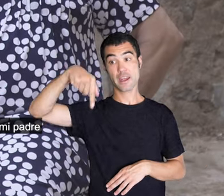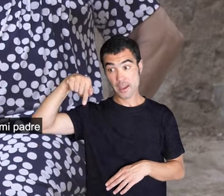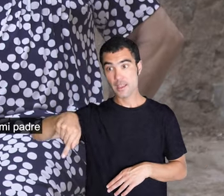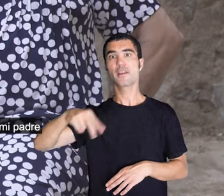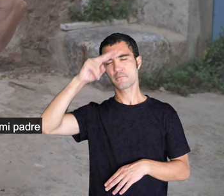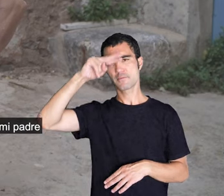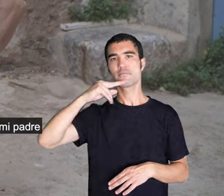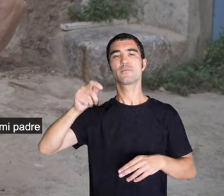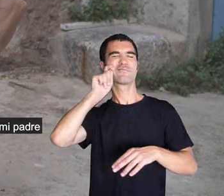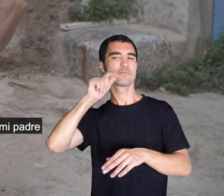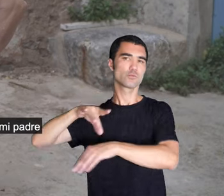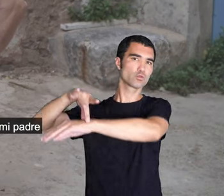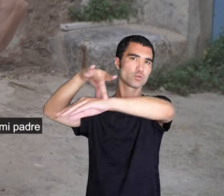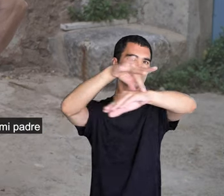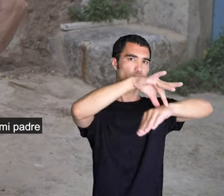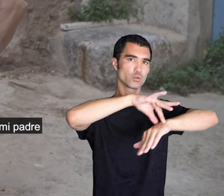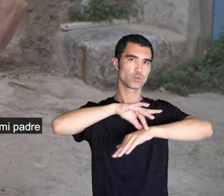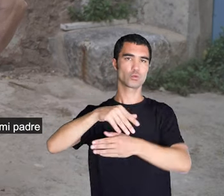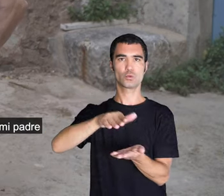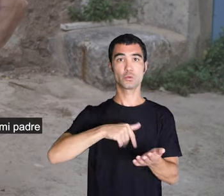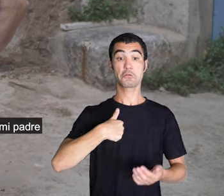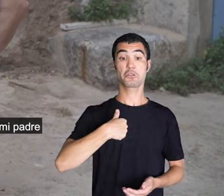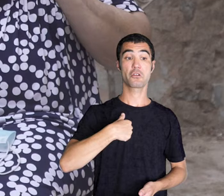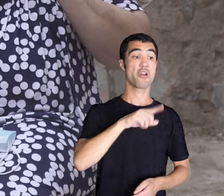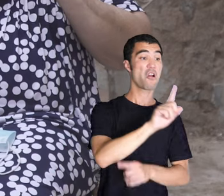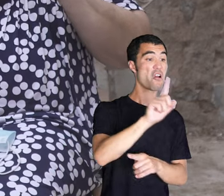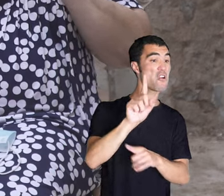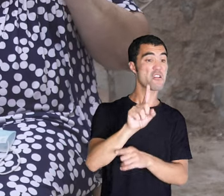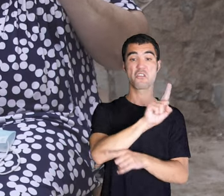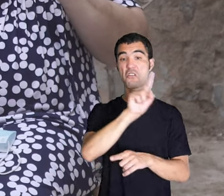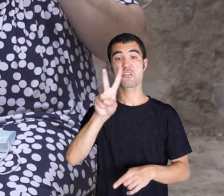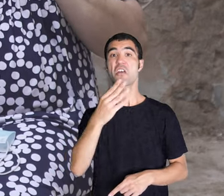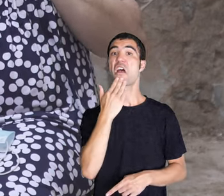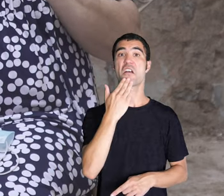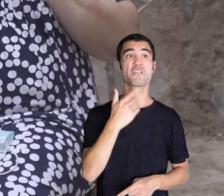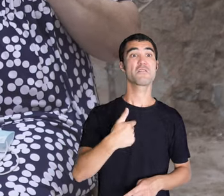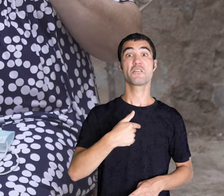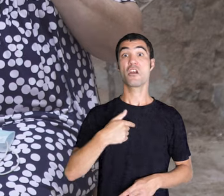podia fer excursions. Ventura tenia uns anys, 10 o 11 anys. Antes d'anar a escola,